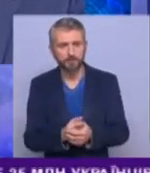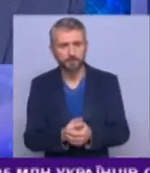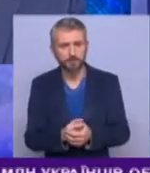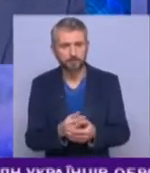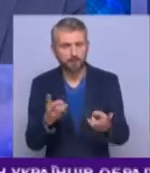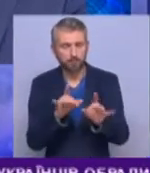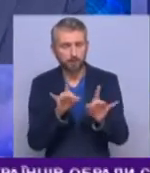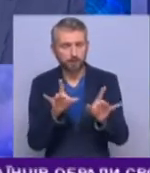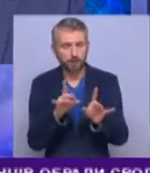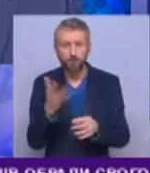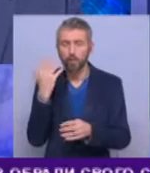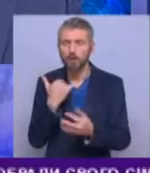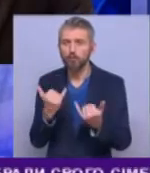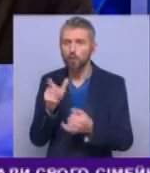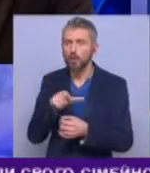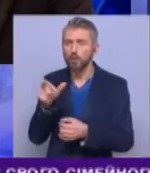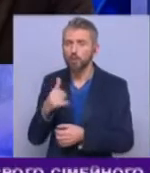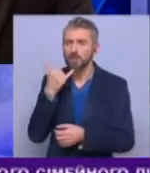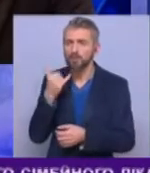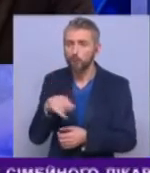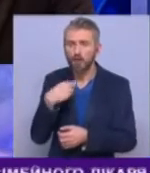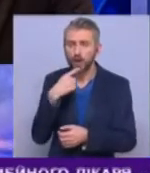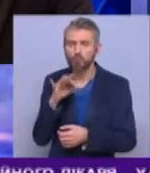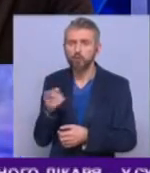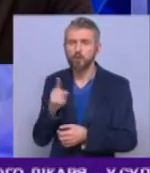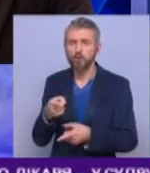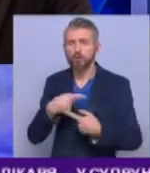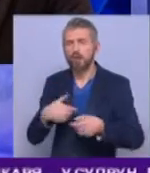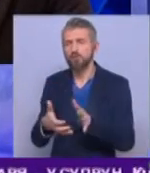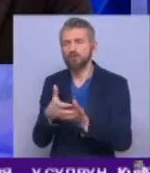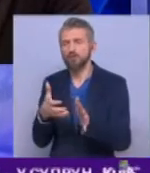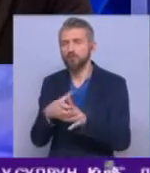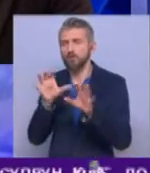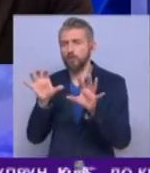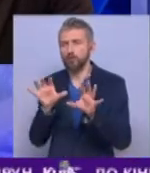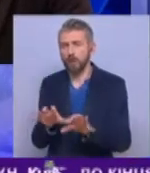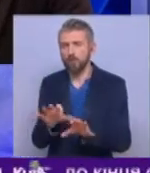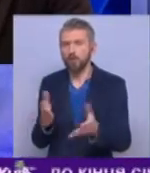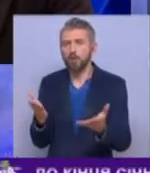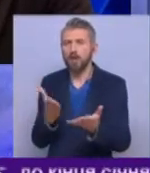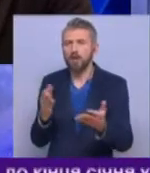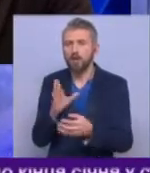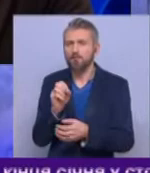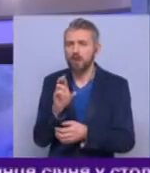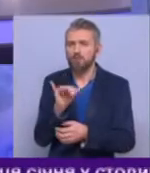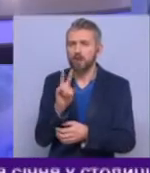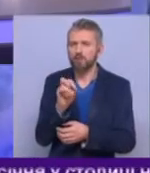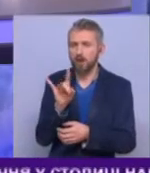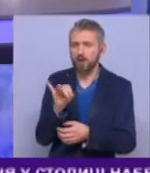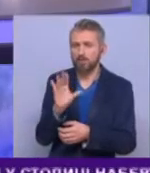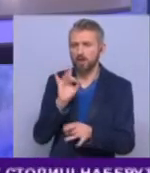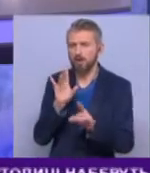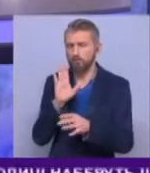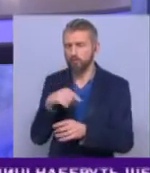треба розказувати. Коли сьогодні люди дзвонять і кажуть про те, що нам не вистачає законодавства, про які вебінари, про рекламу будемо говорити. Це не тільки